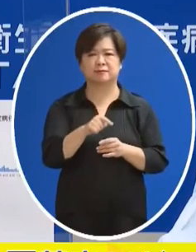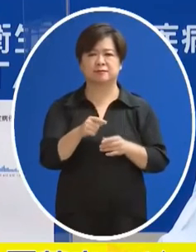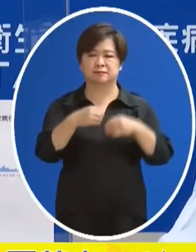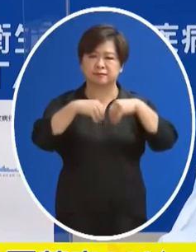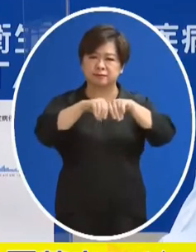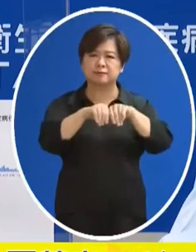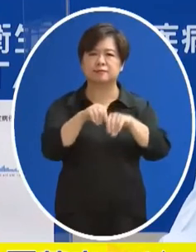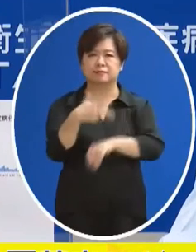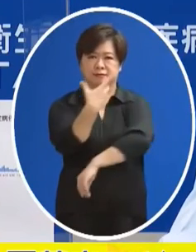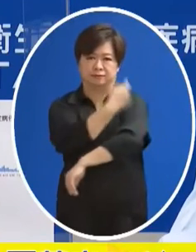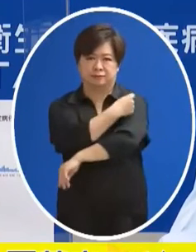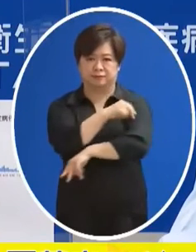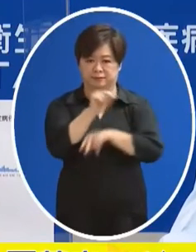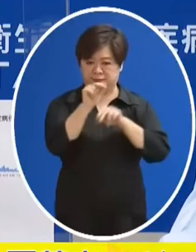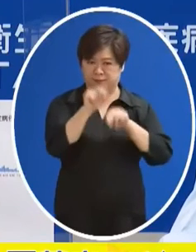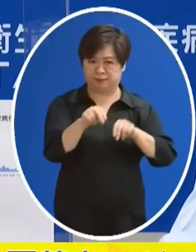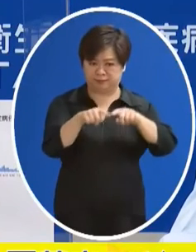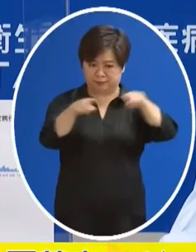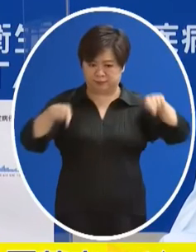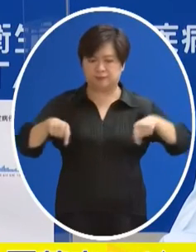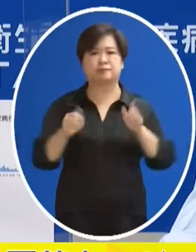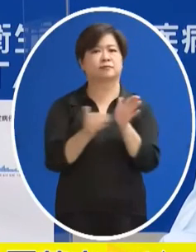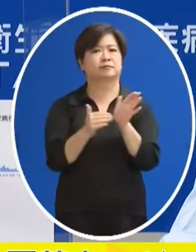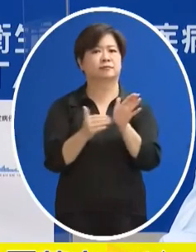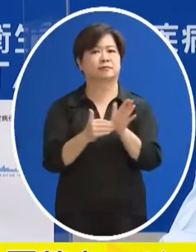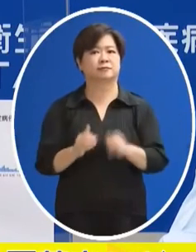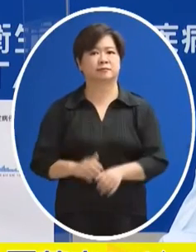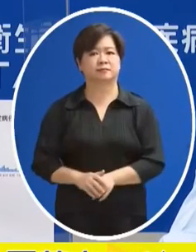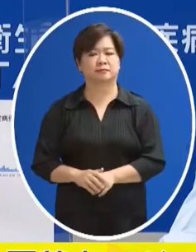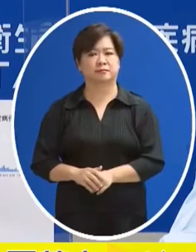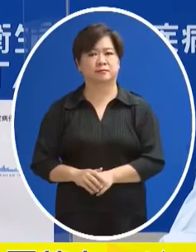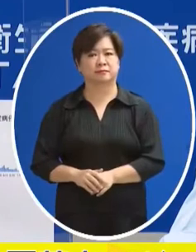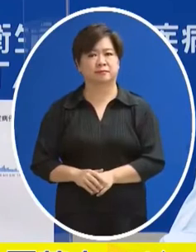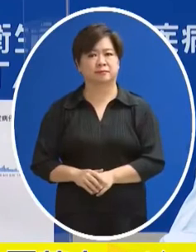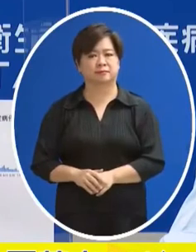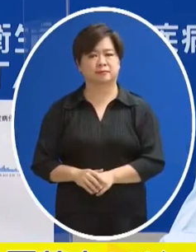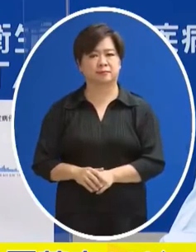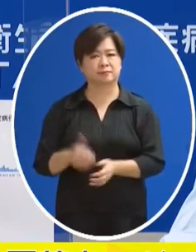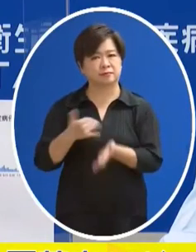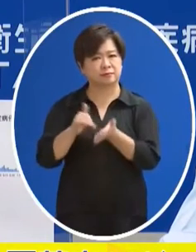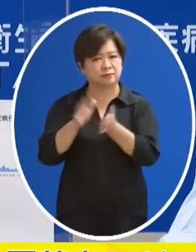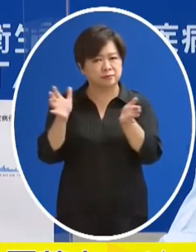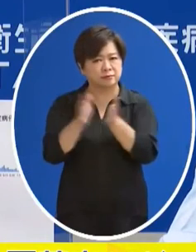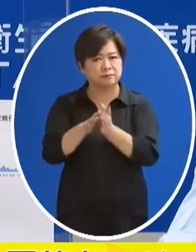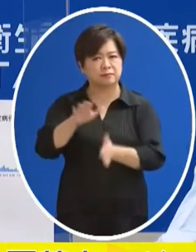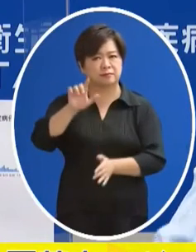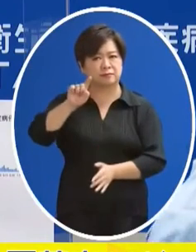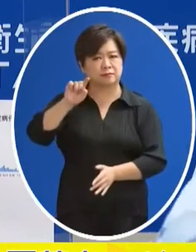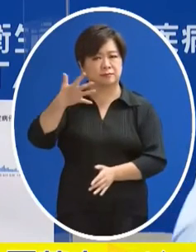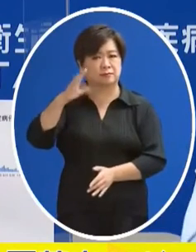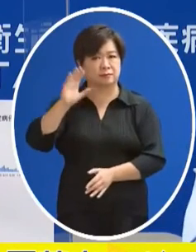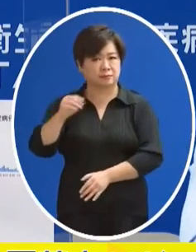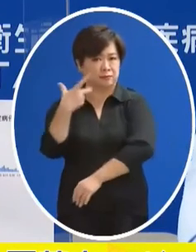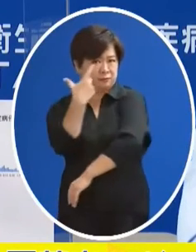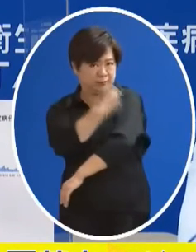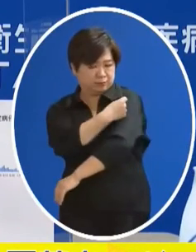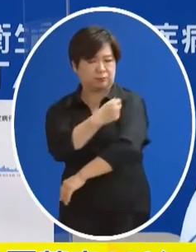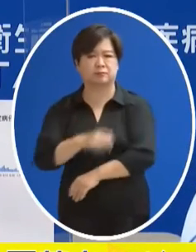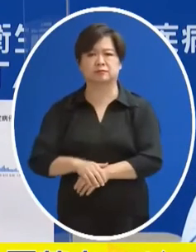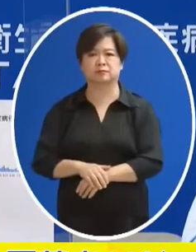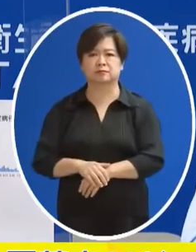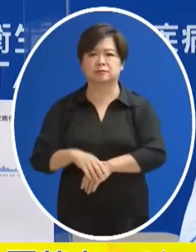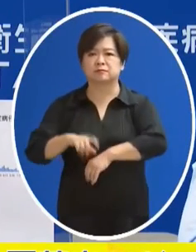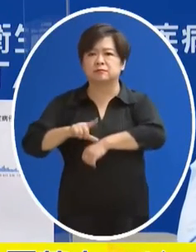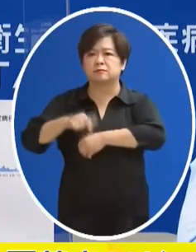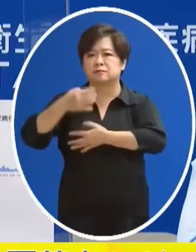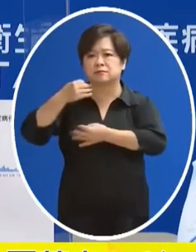关的合约，初步的合约已经完成。好，那整体有1,500万剂，好，不过这个时程还是没